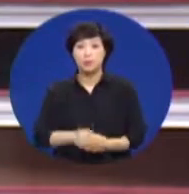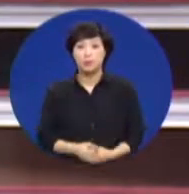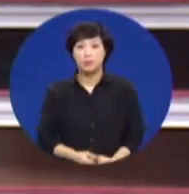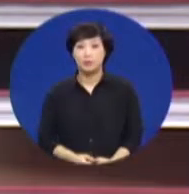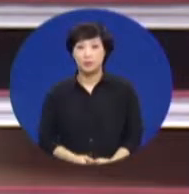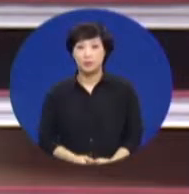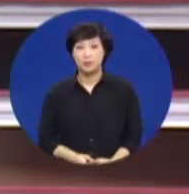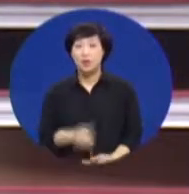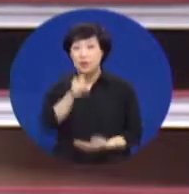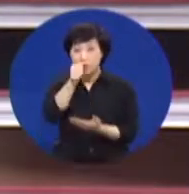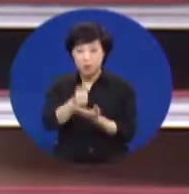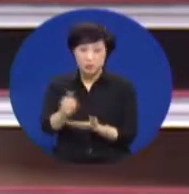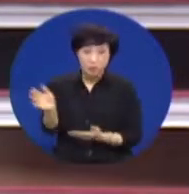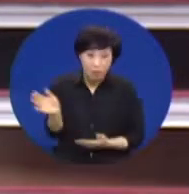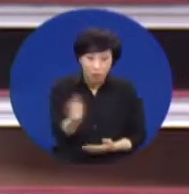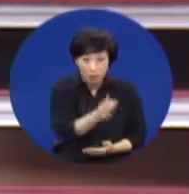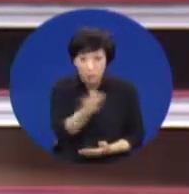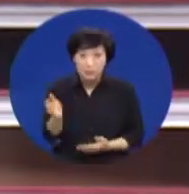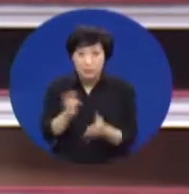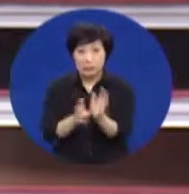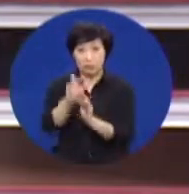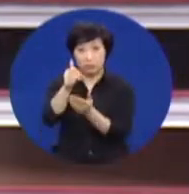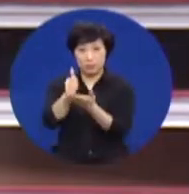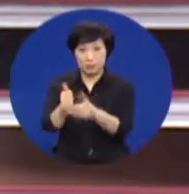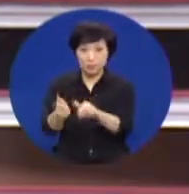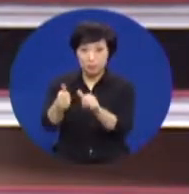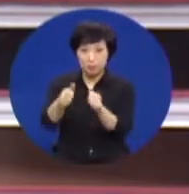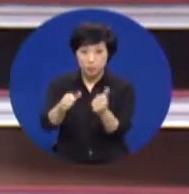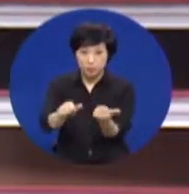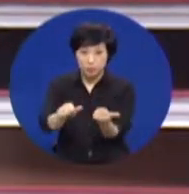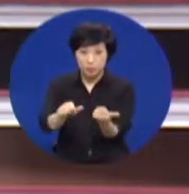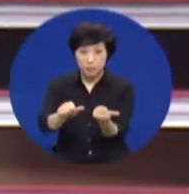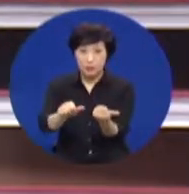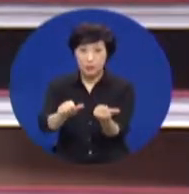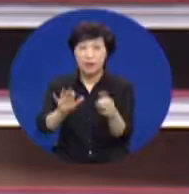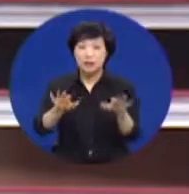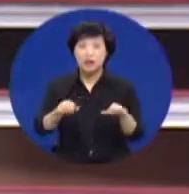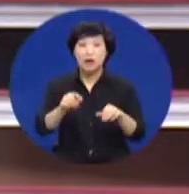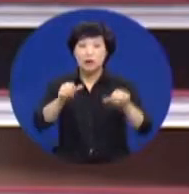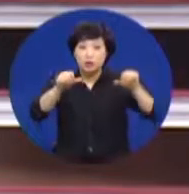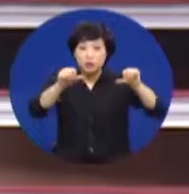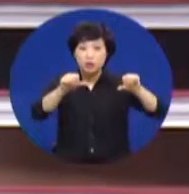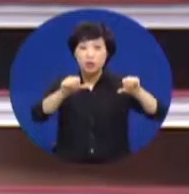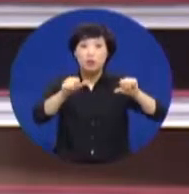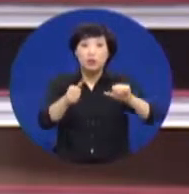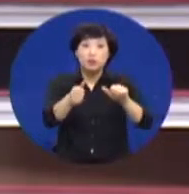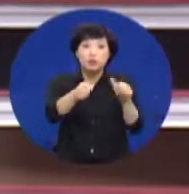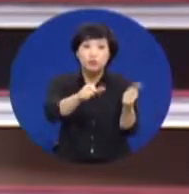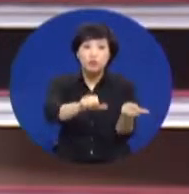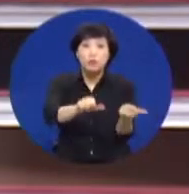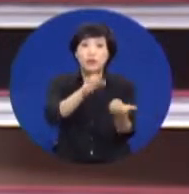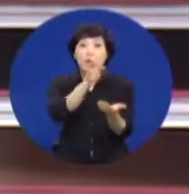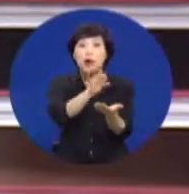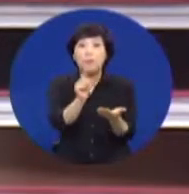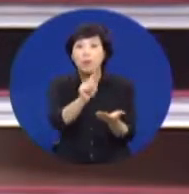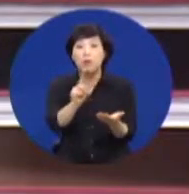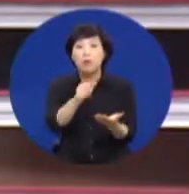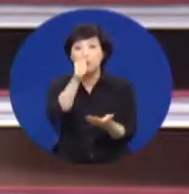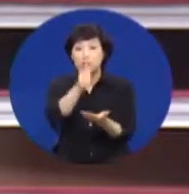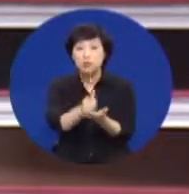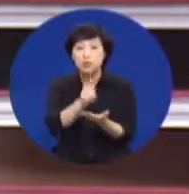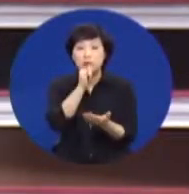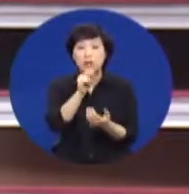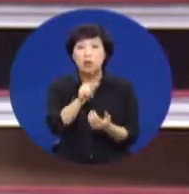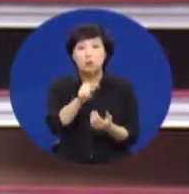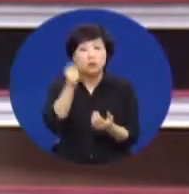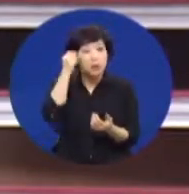바로 죄 없는 예수가 죽었다. 그 죽음의 값이 죄 있다고